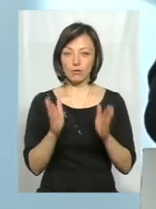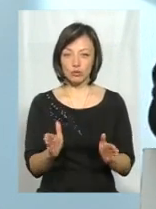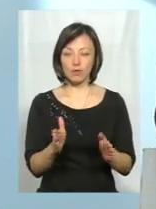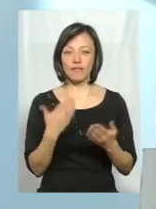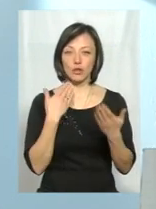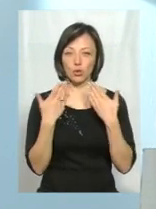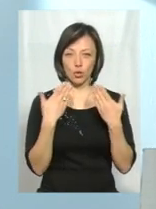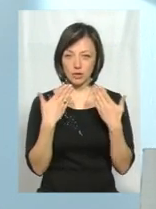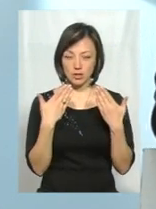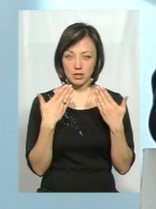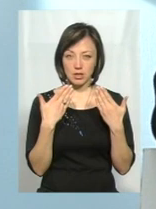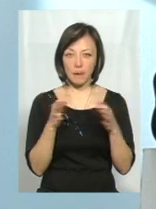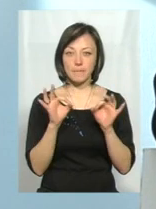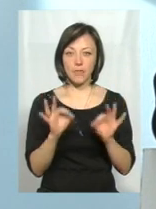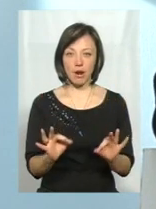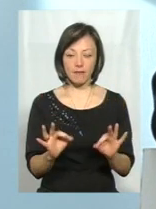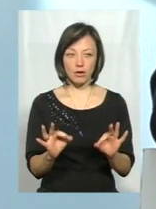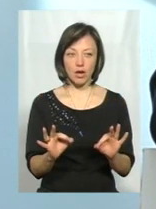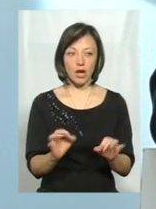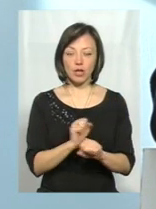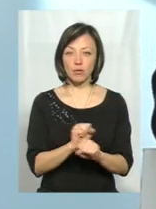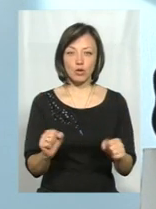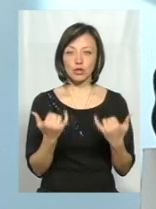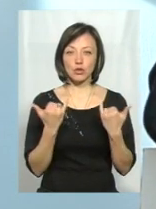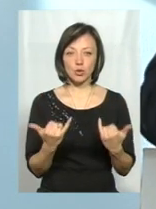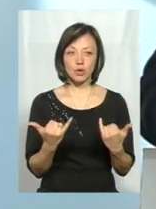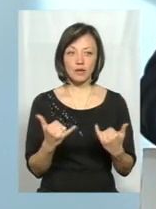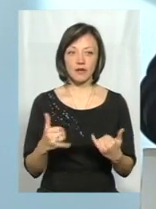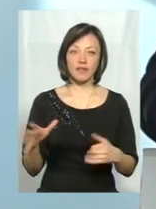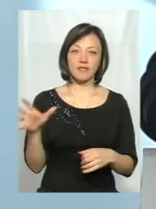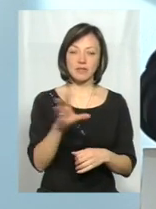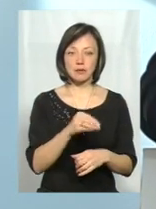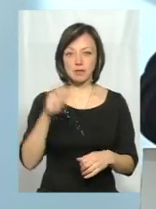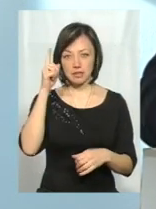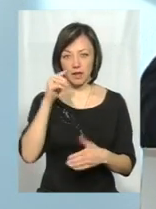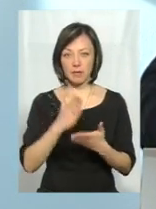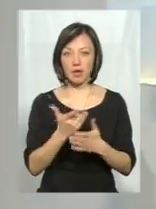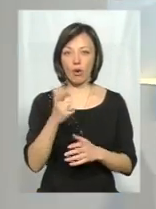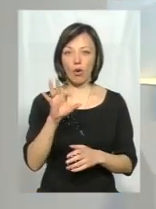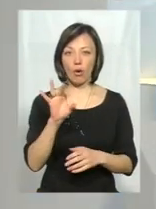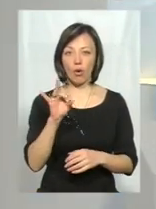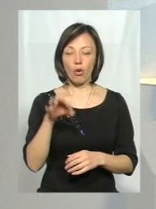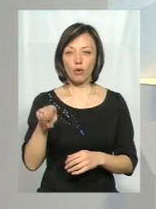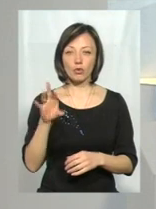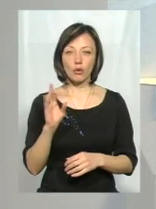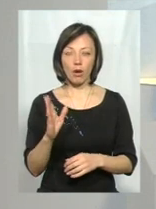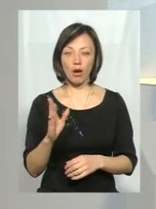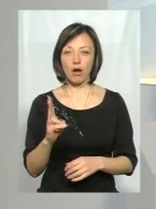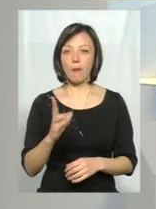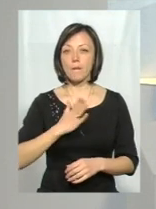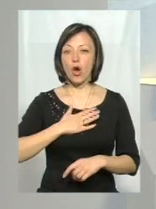нього відноситись правильно. Ну не можна сьогодні, всі ми знаємо, є городок, моя